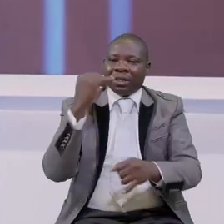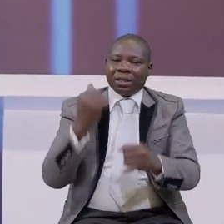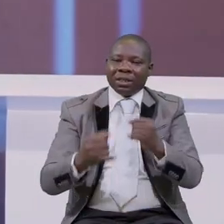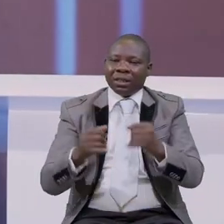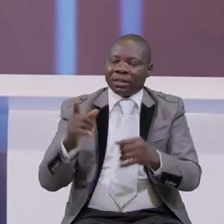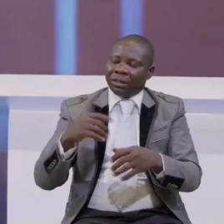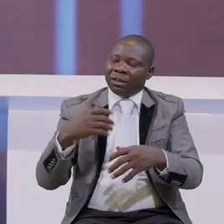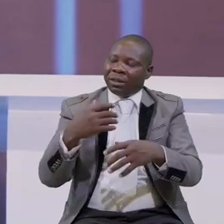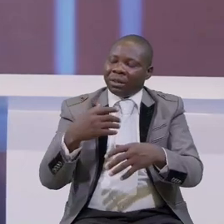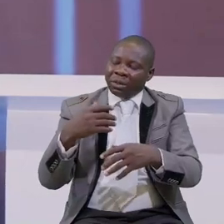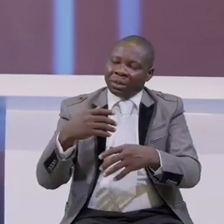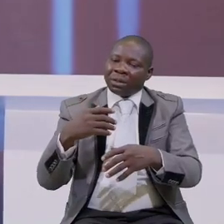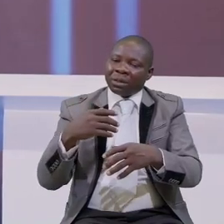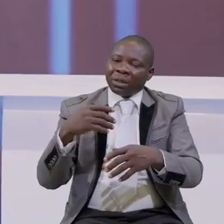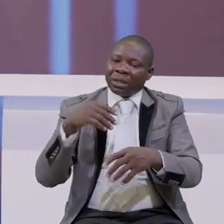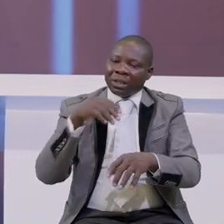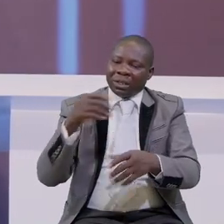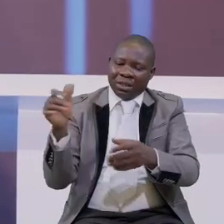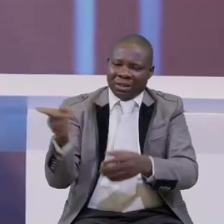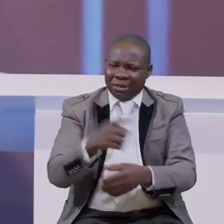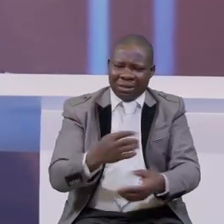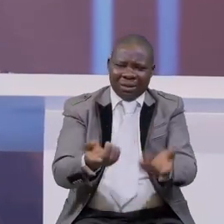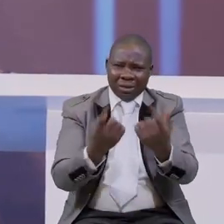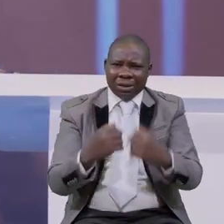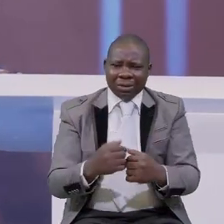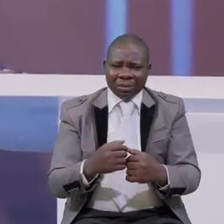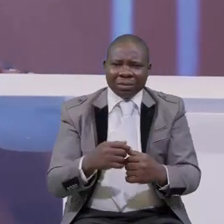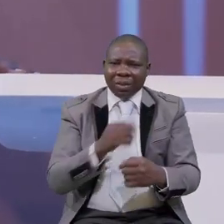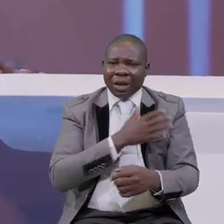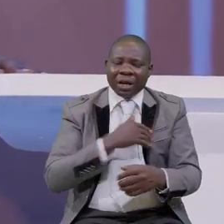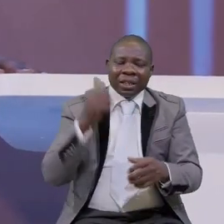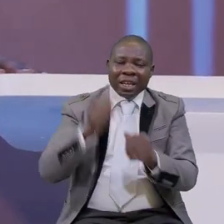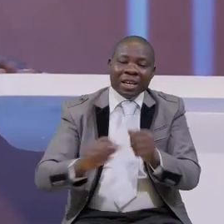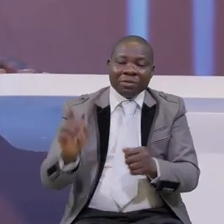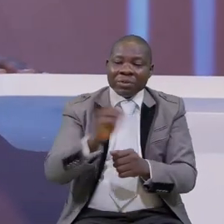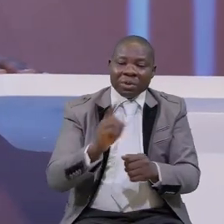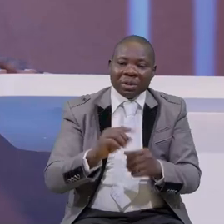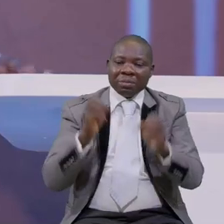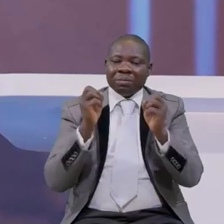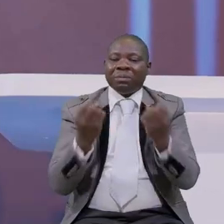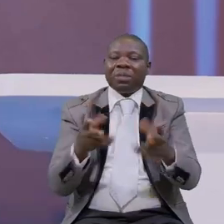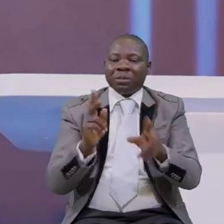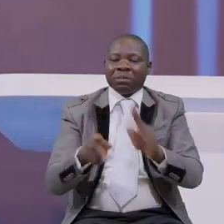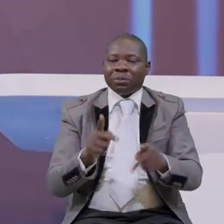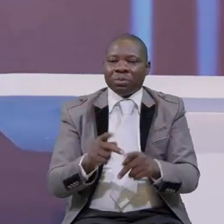ils sont venus. Et ils étaient tous là, dans la foule, dedans. Tout était rempli.